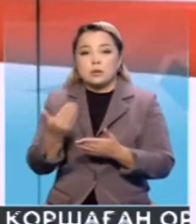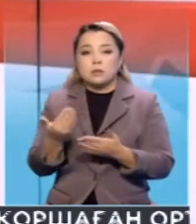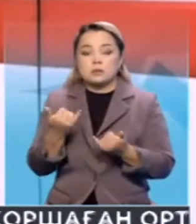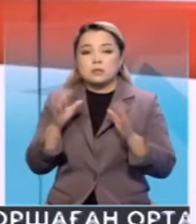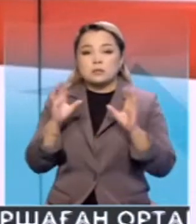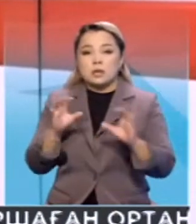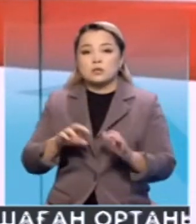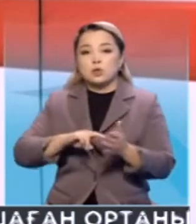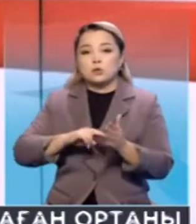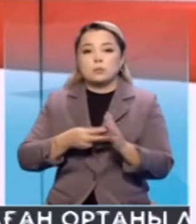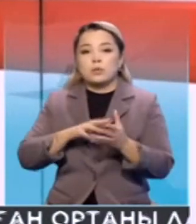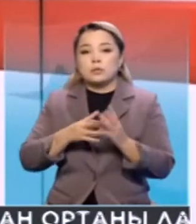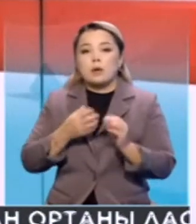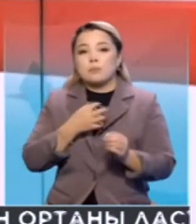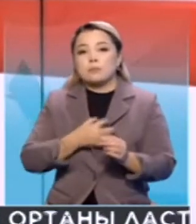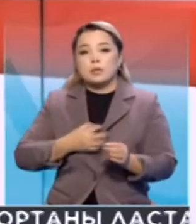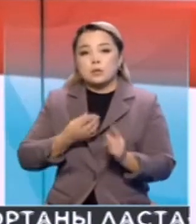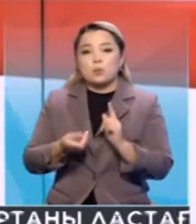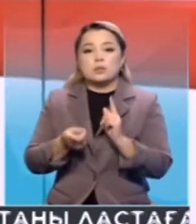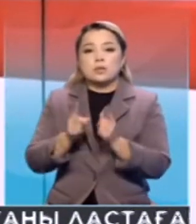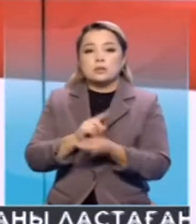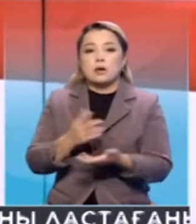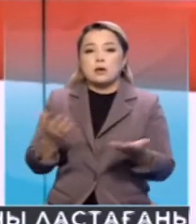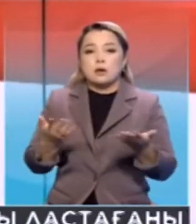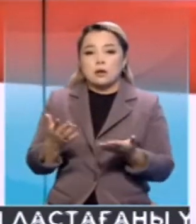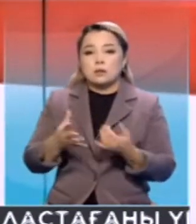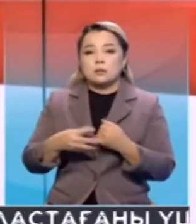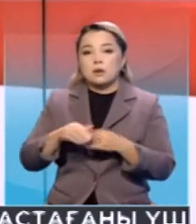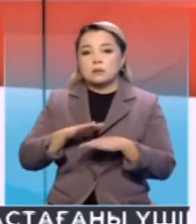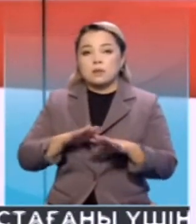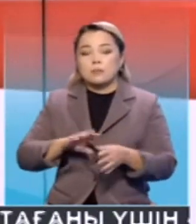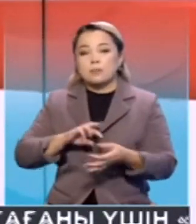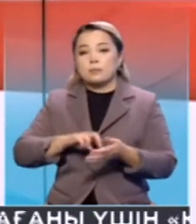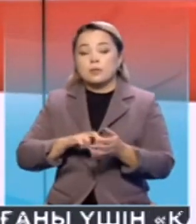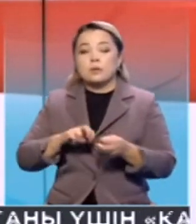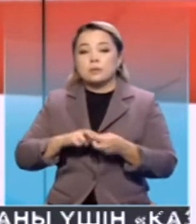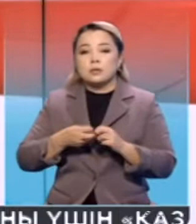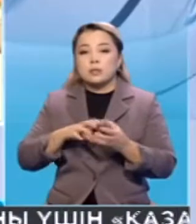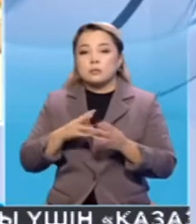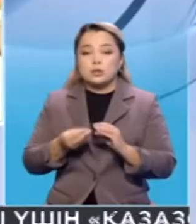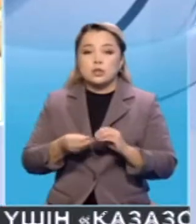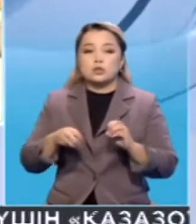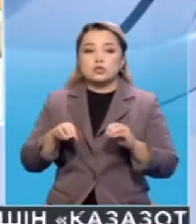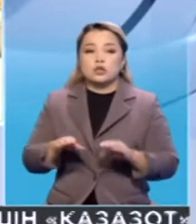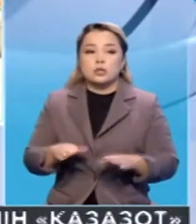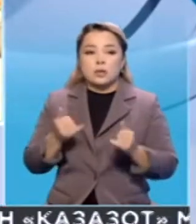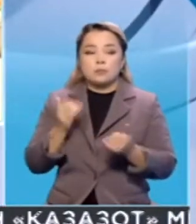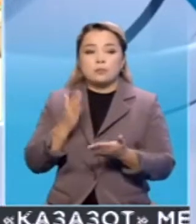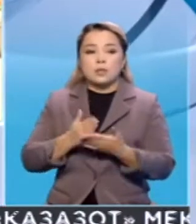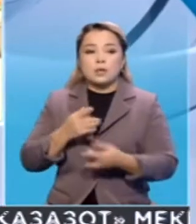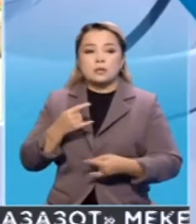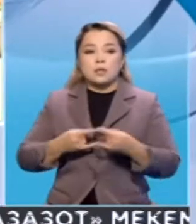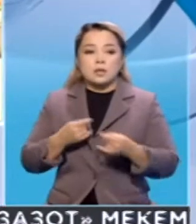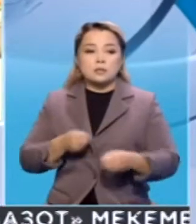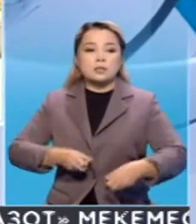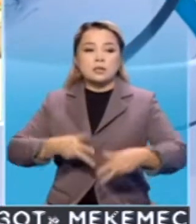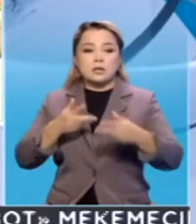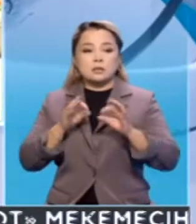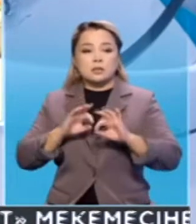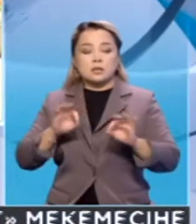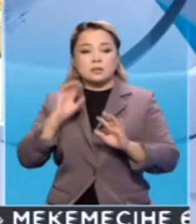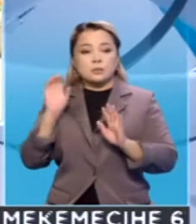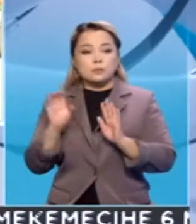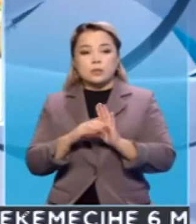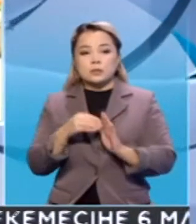Ал заң жобасындағы негізгі өзгерістер қандай, саладағы мәселені шеше ме? Тікелей байланысқа шыққан тілшіміз айтып береді.